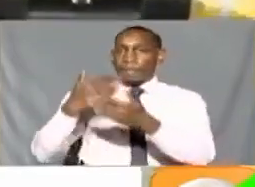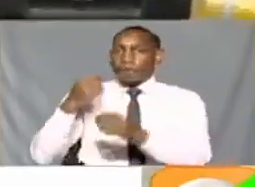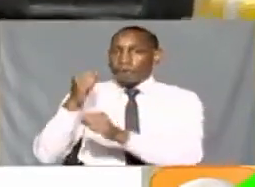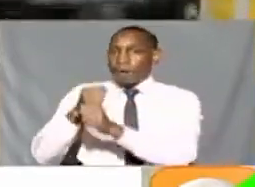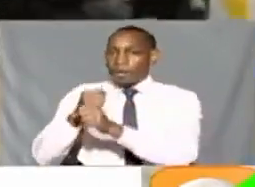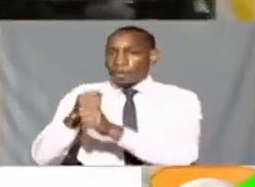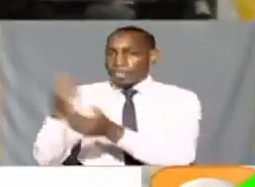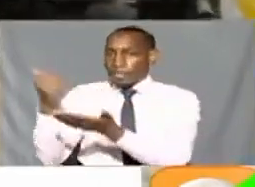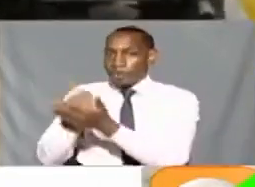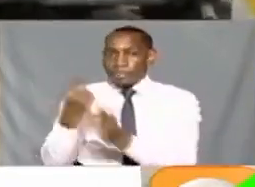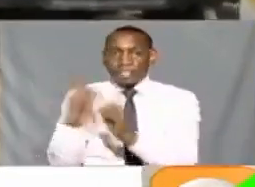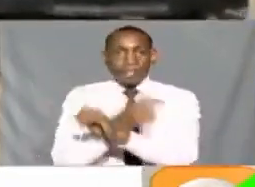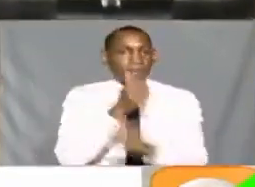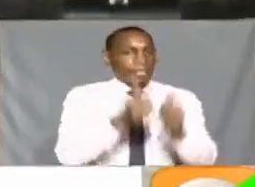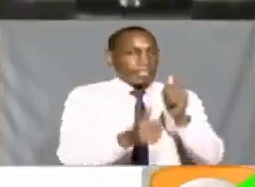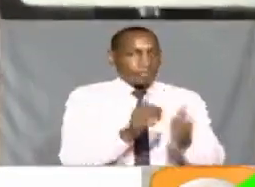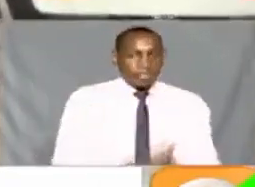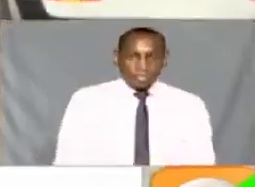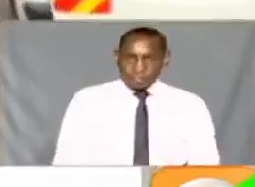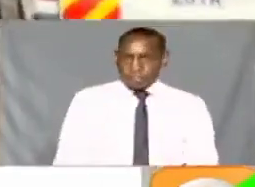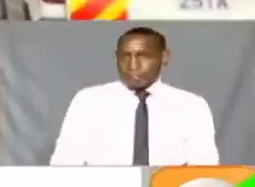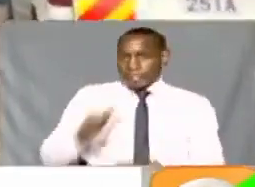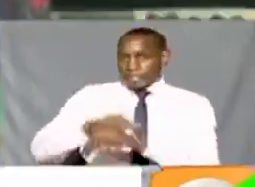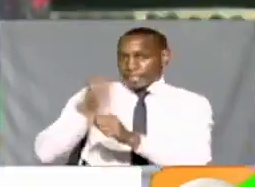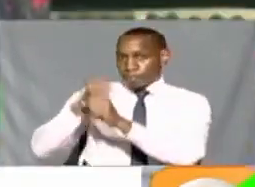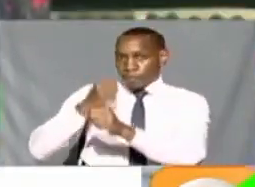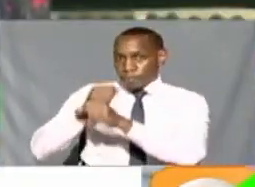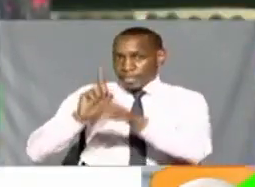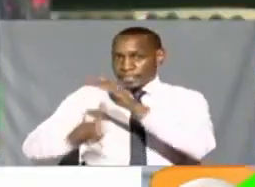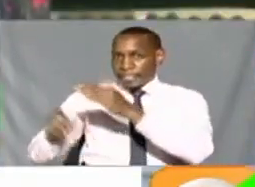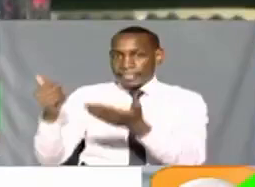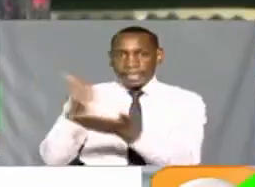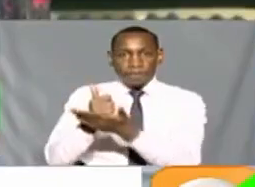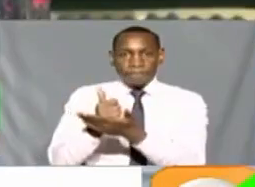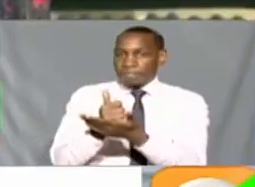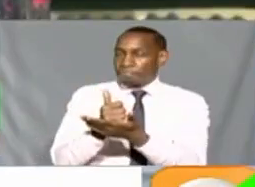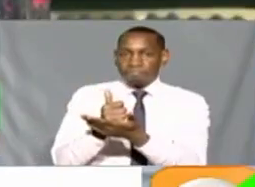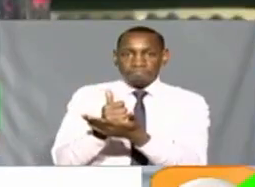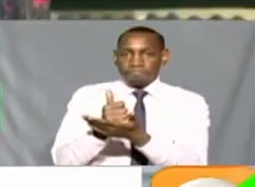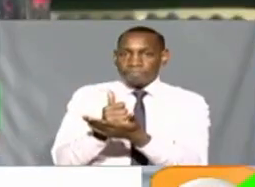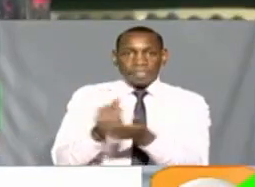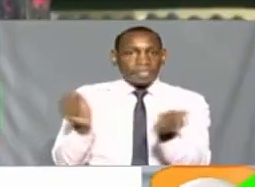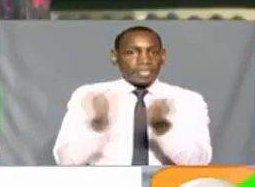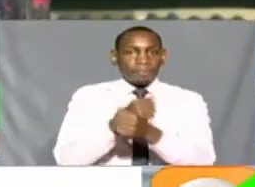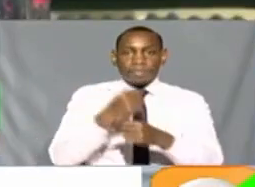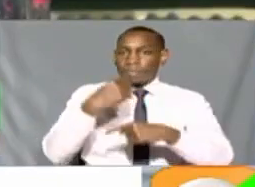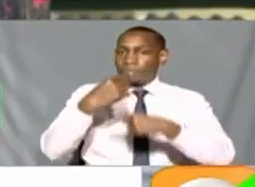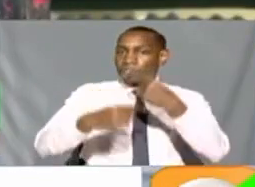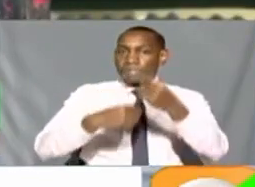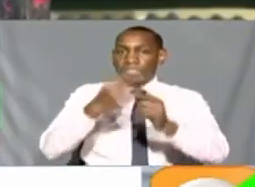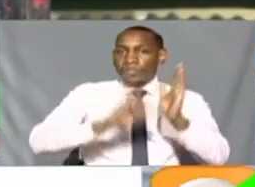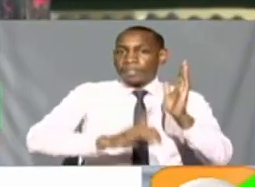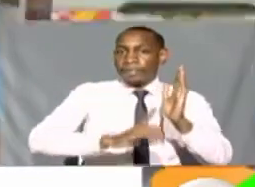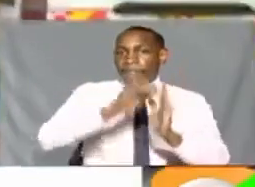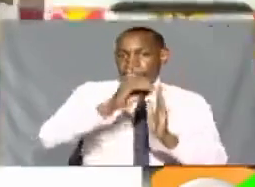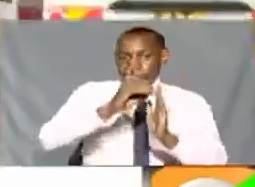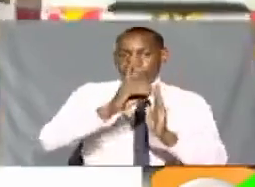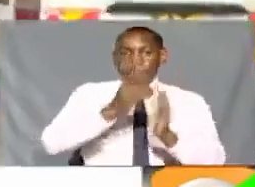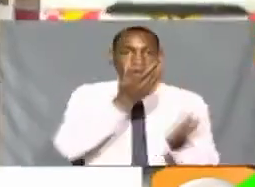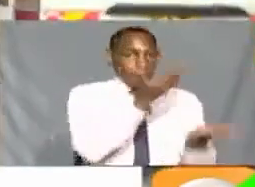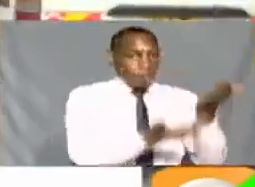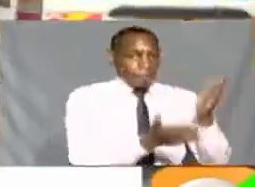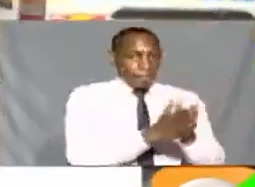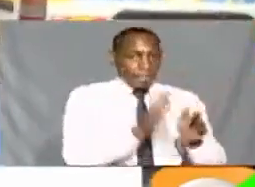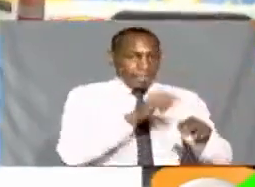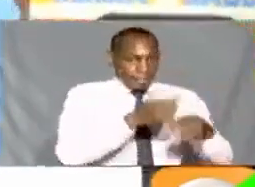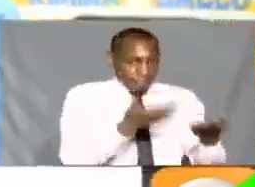ofisini? Wakati nilikuwa ofisini sikuwa naweza kuendelea vile nikiwa